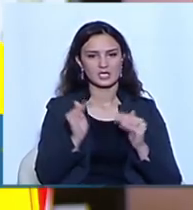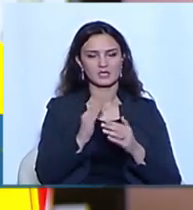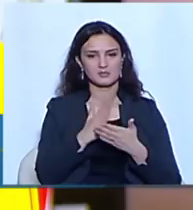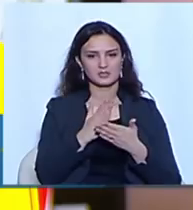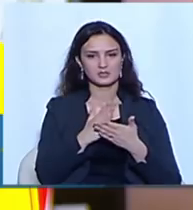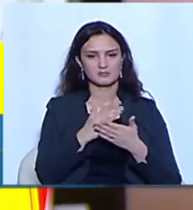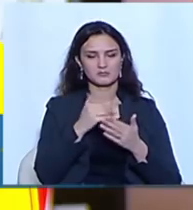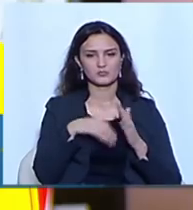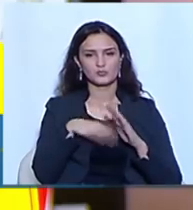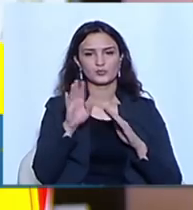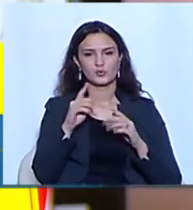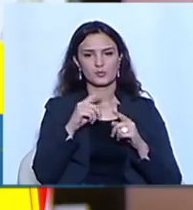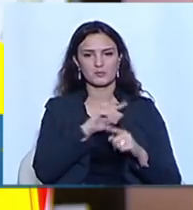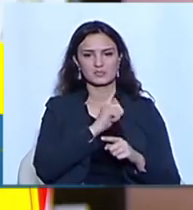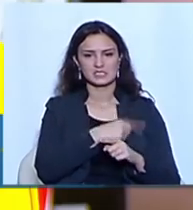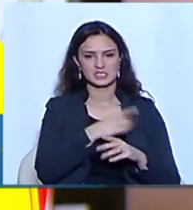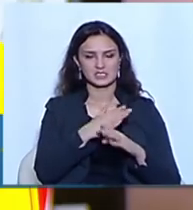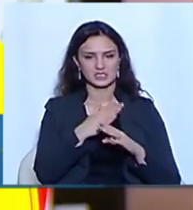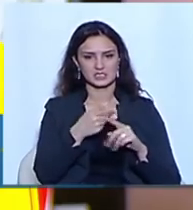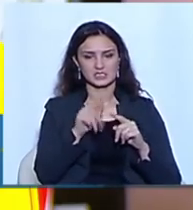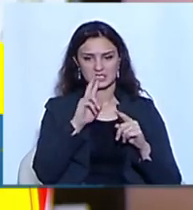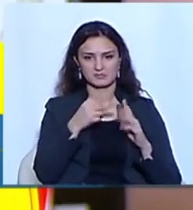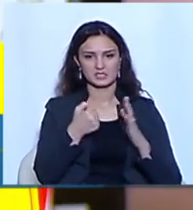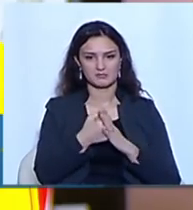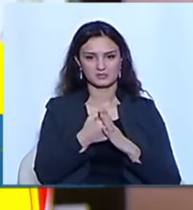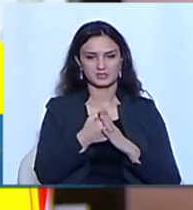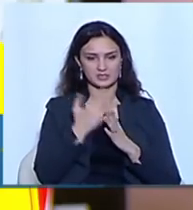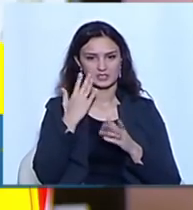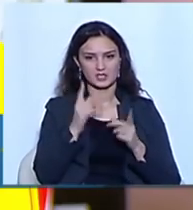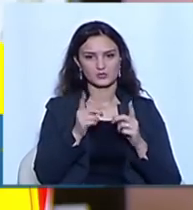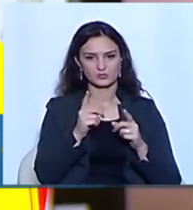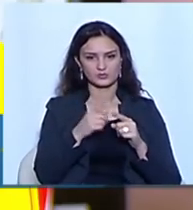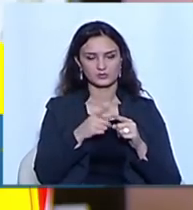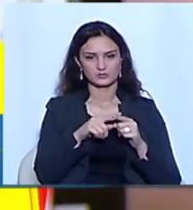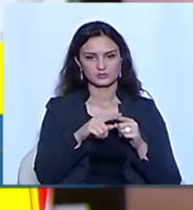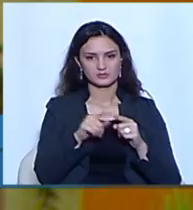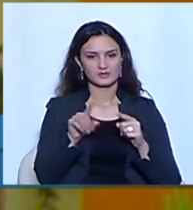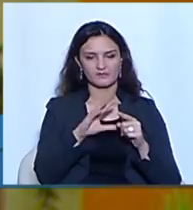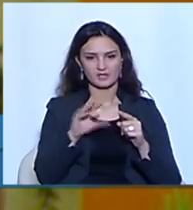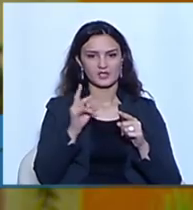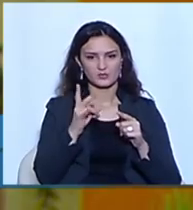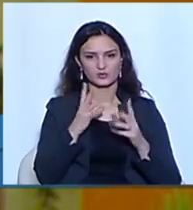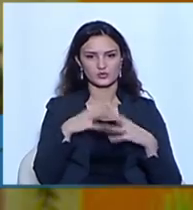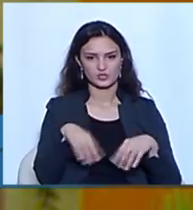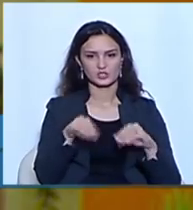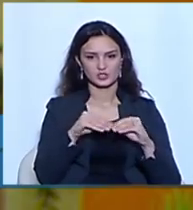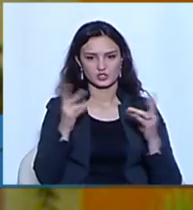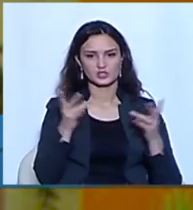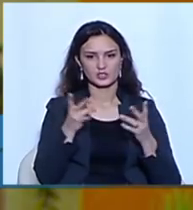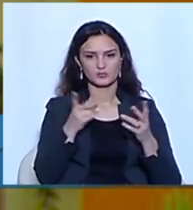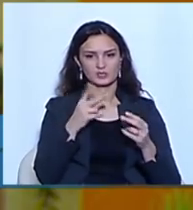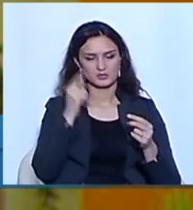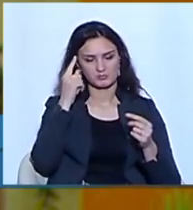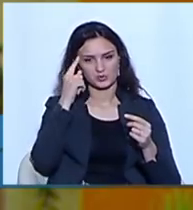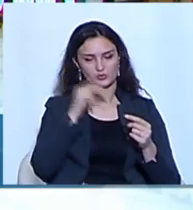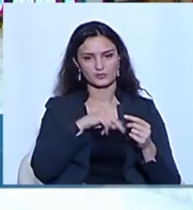და მერე უფრო მდგრადია. აი ეს არის სამწლამდე რეალურად. ანუ ეს არის ყველა სამუშაო, ყველა ოჯახში